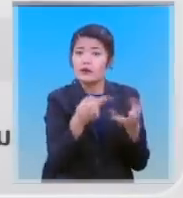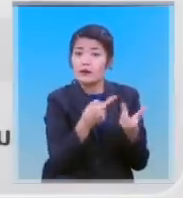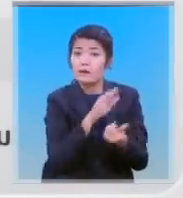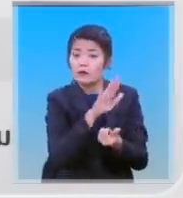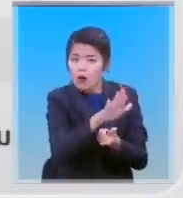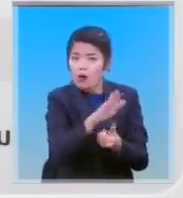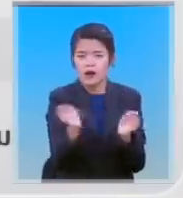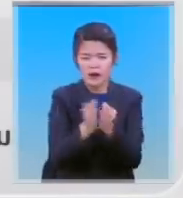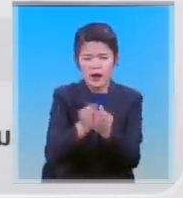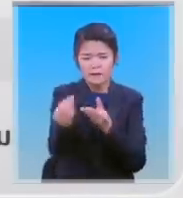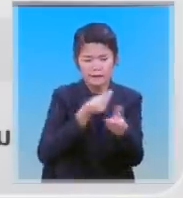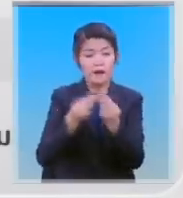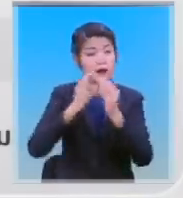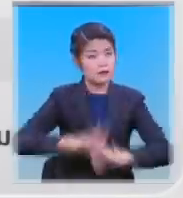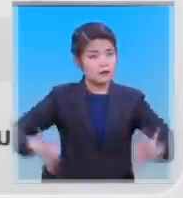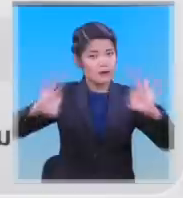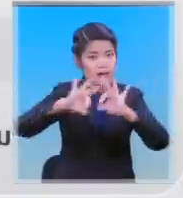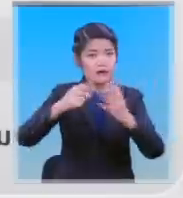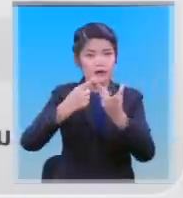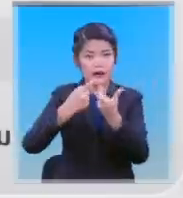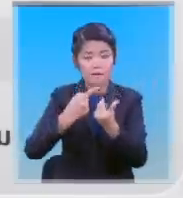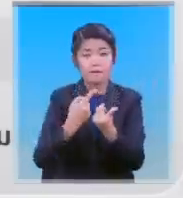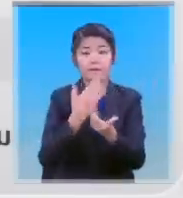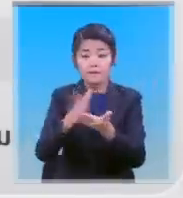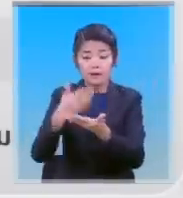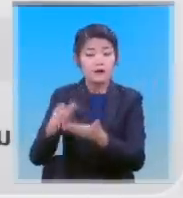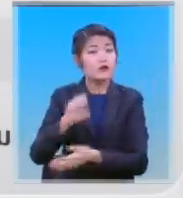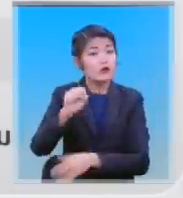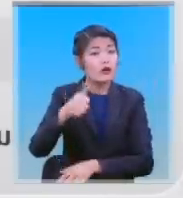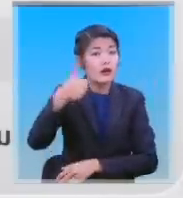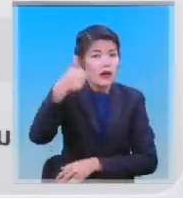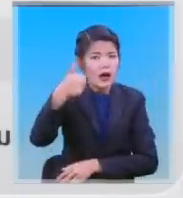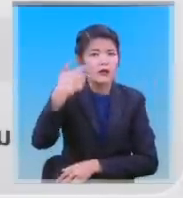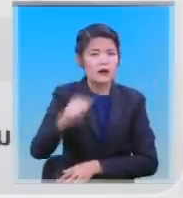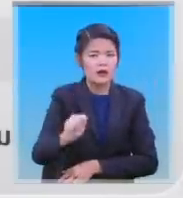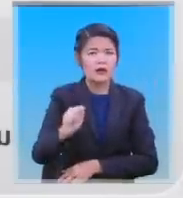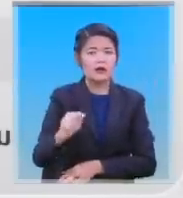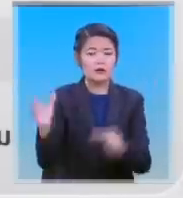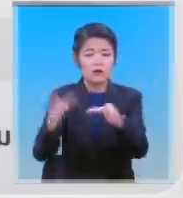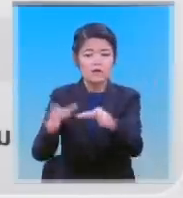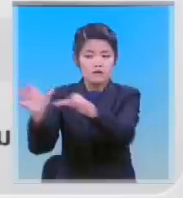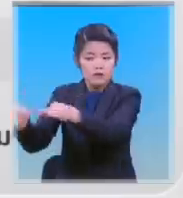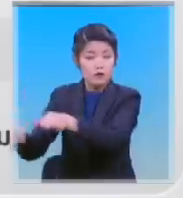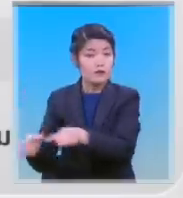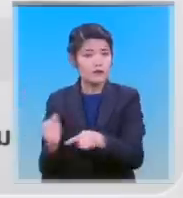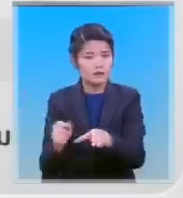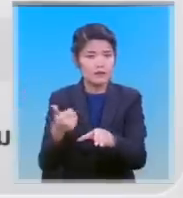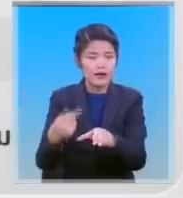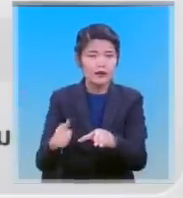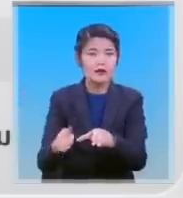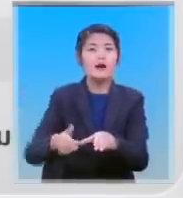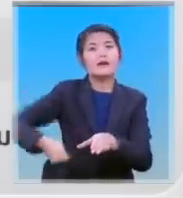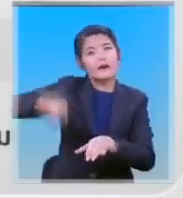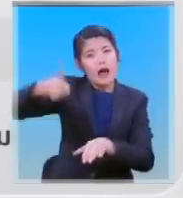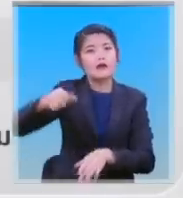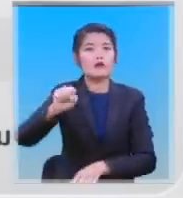คะแนนมีความหมายค่ะนะพอคำนวณอัตราที่นั่งส.ส.ไปแล้วเนี่ยก็เลยทำให้พรรคการเมืองเหล่านี้ได้ที่นั่งในสภาไปด้วย